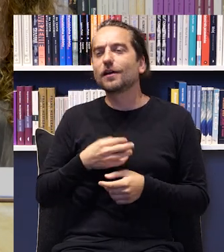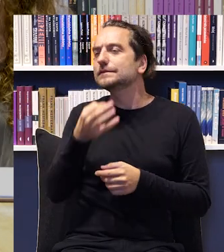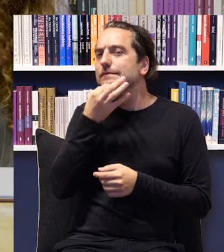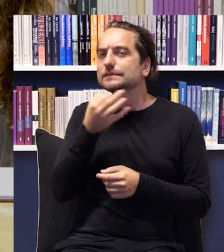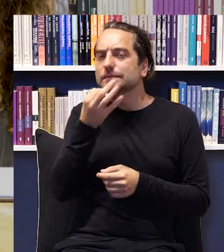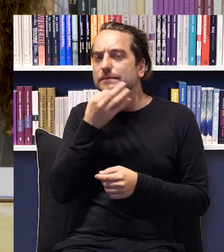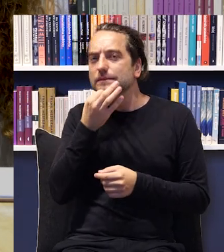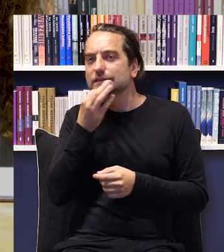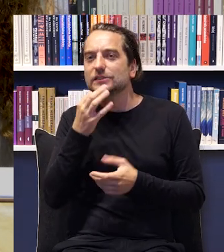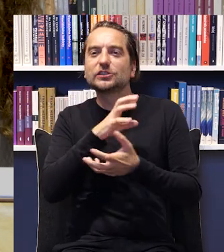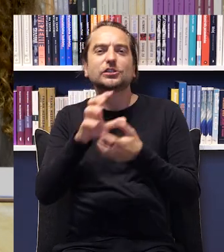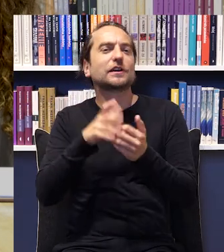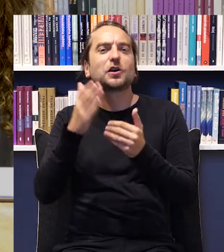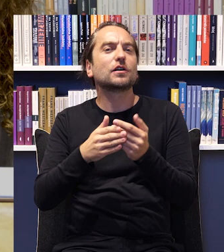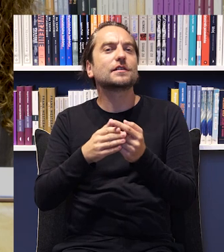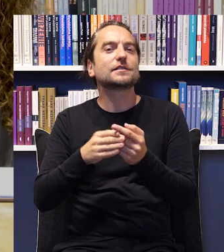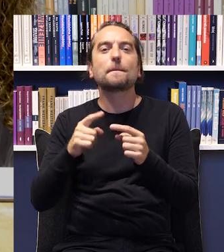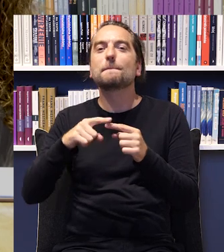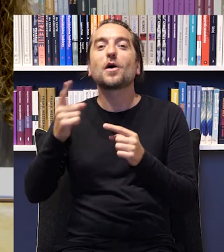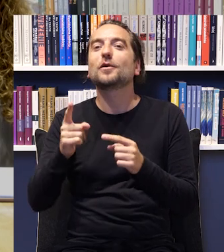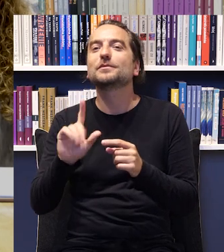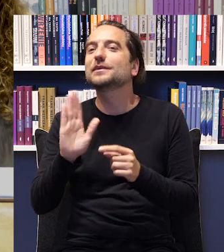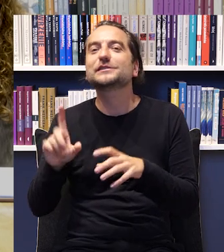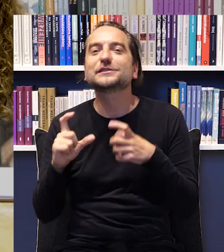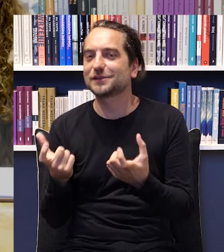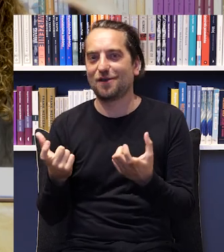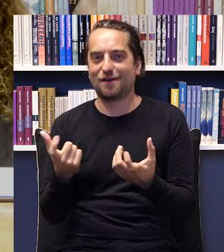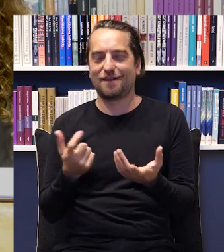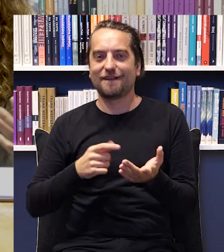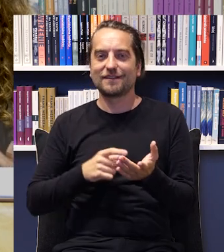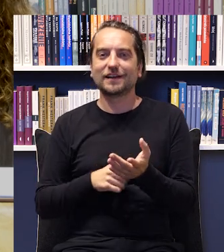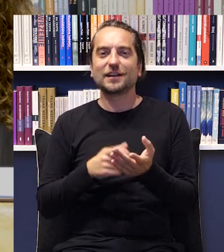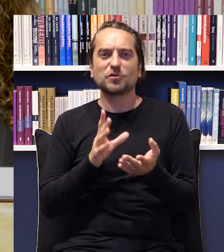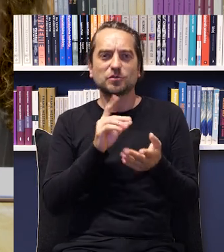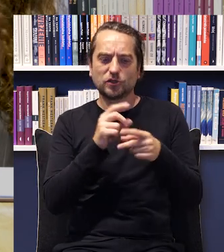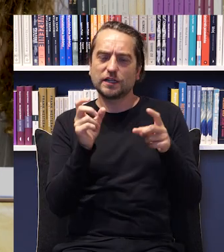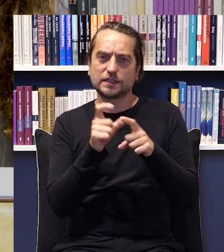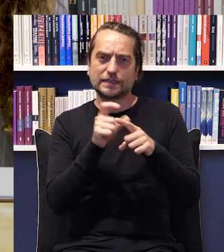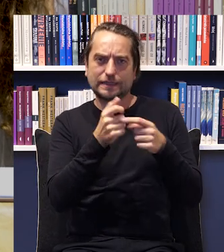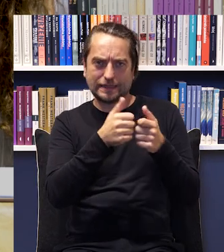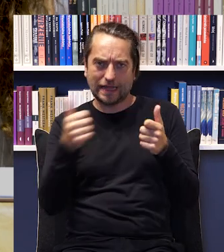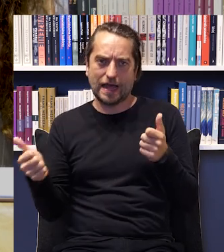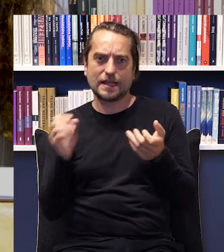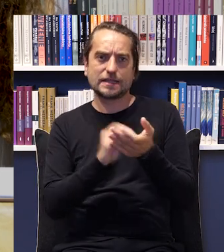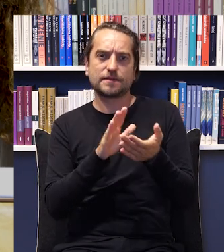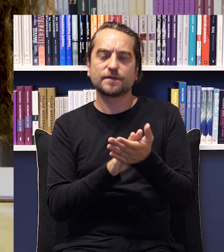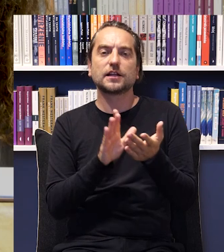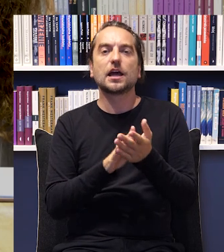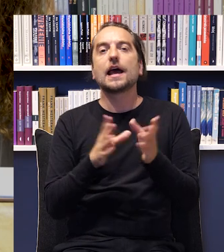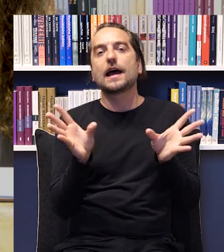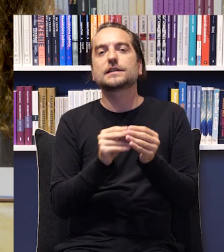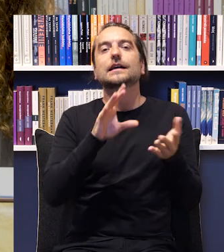podpytać o to, co będzie po nim, bo jest takie zdanie, taka fraza, która jest nieustannie powtarzana w kontekście kryzysu